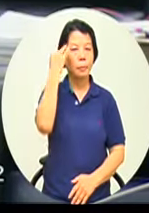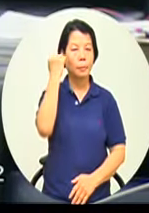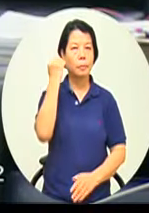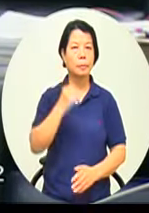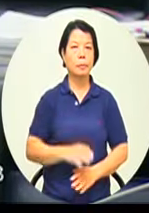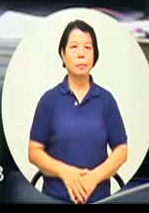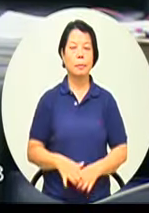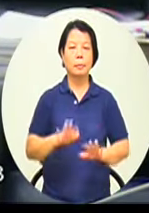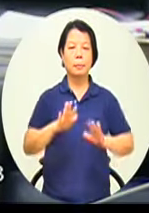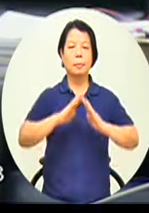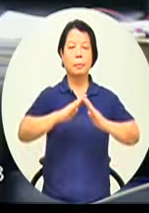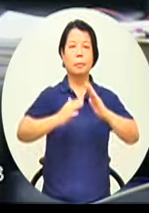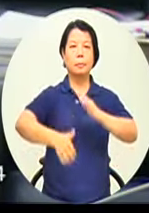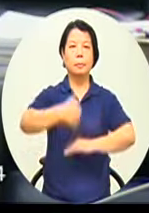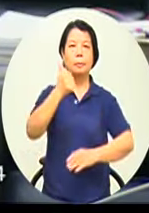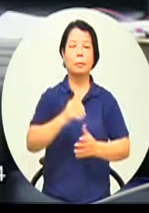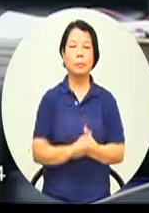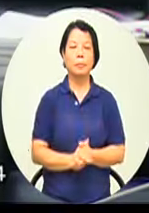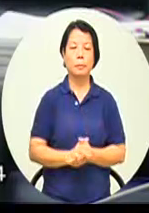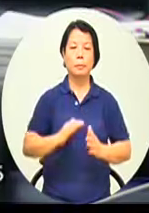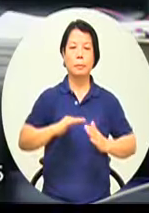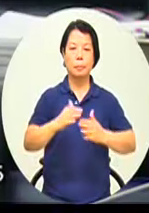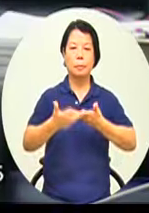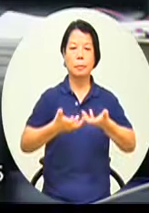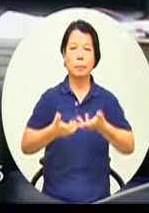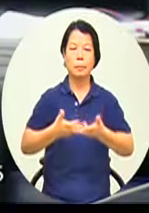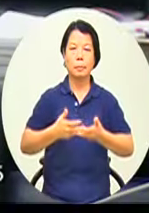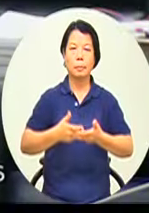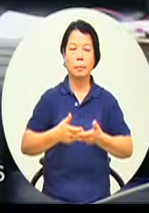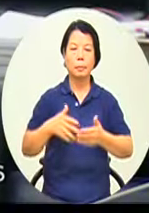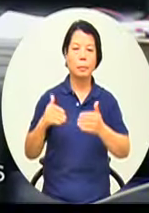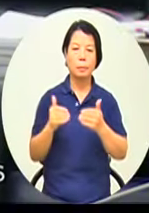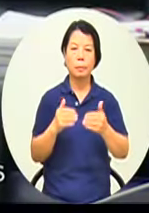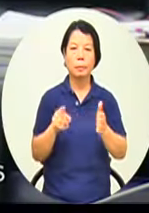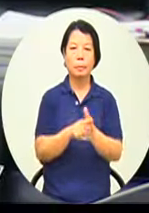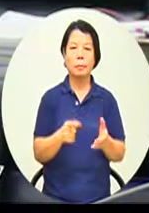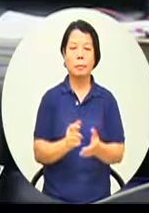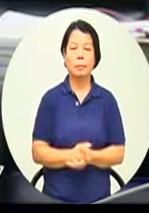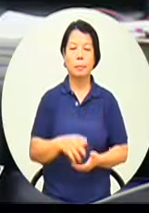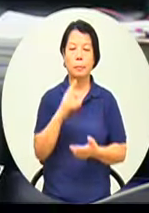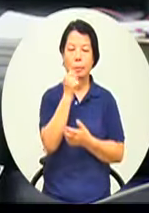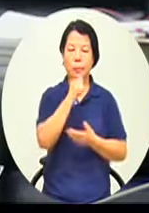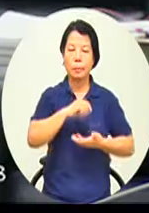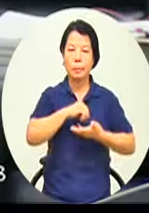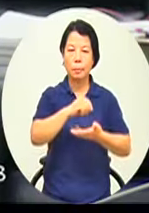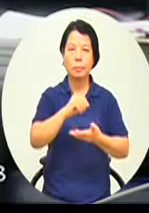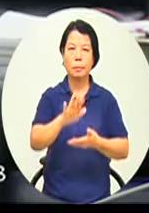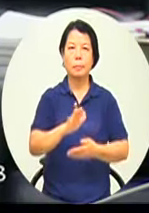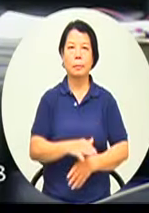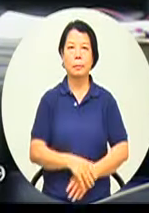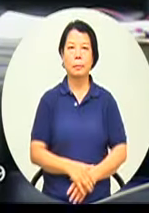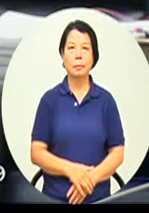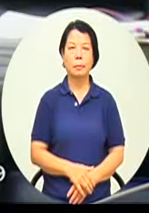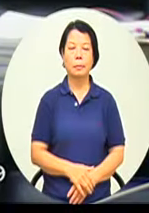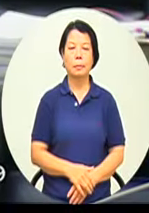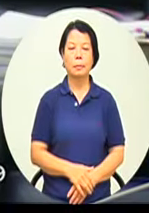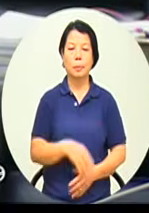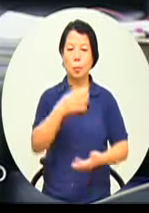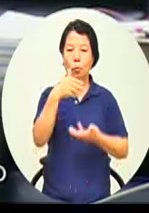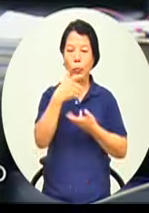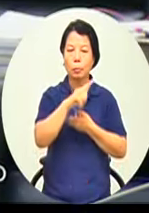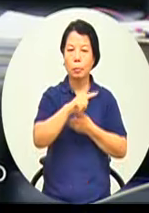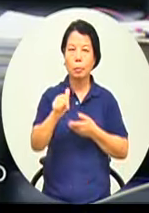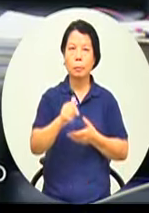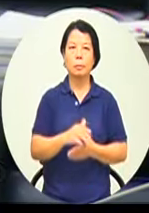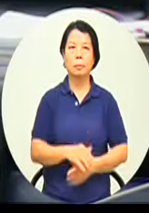们市长的那个市政质询的时候啊，特别有去提到一个粮食自给